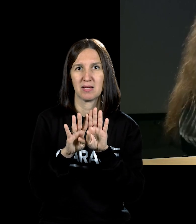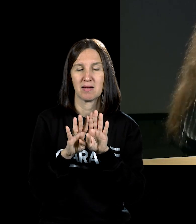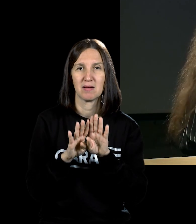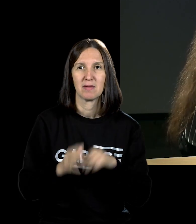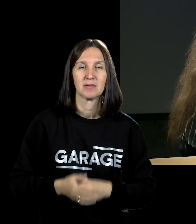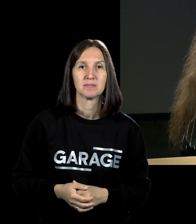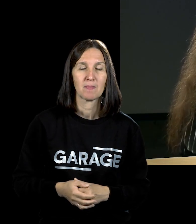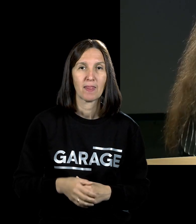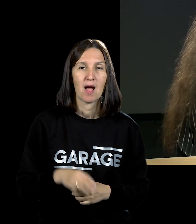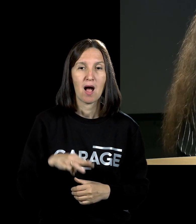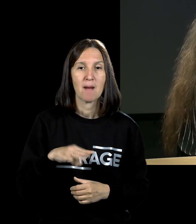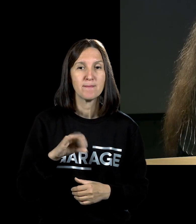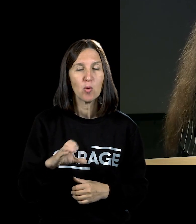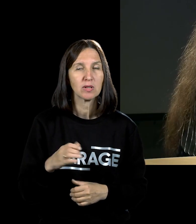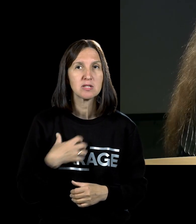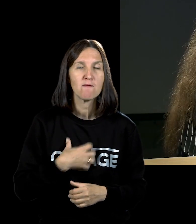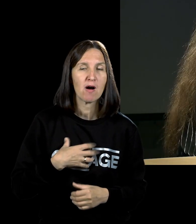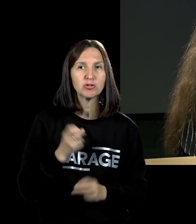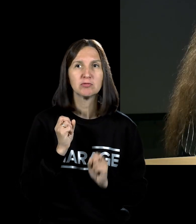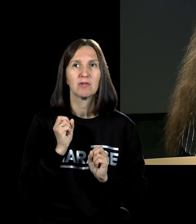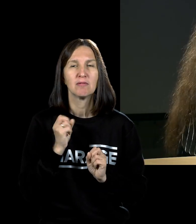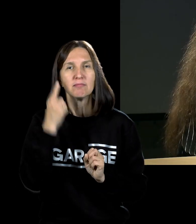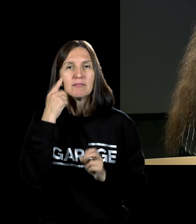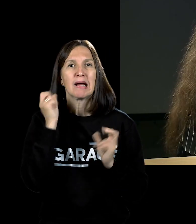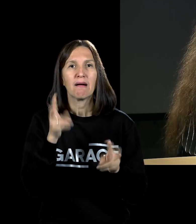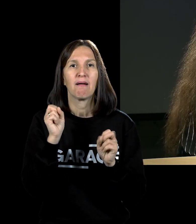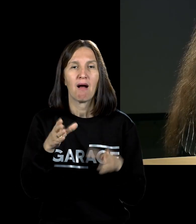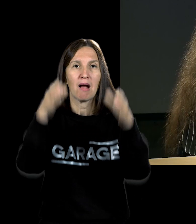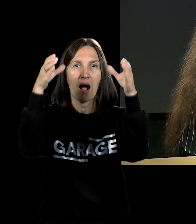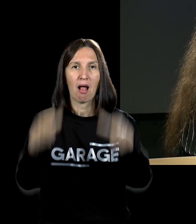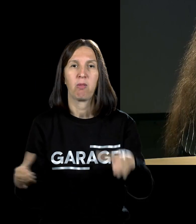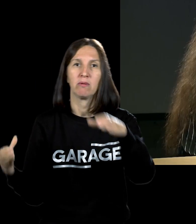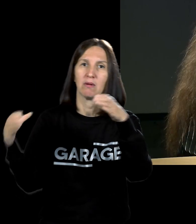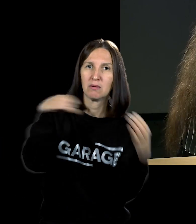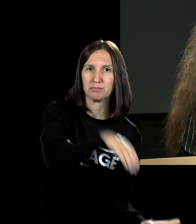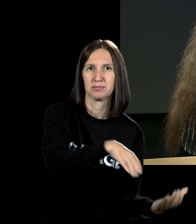для Морриса было очень важно, как заставить эту колонну упасть так, чтобы